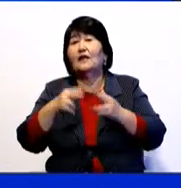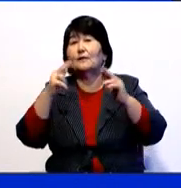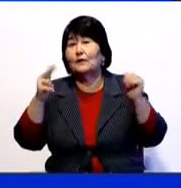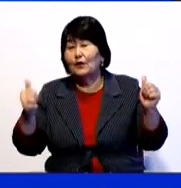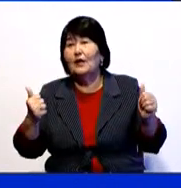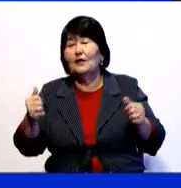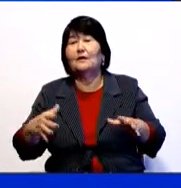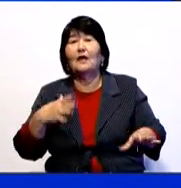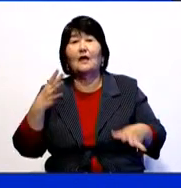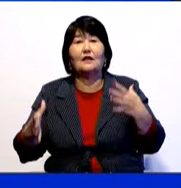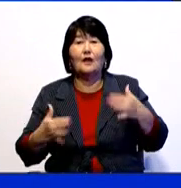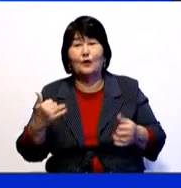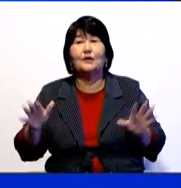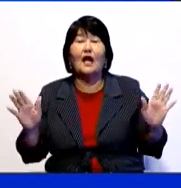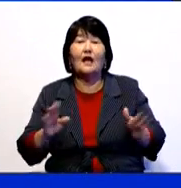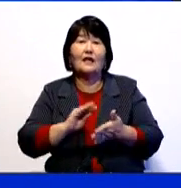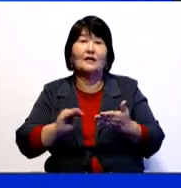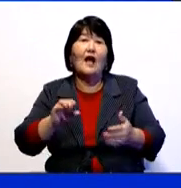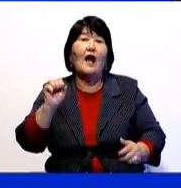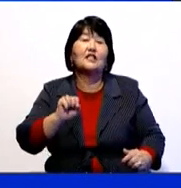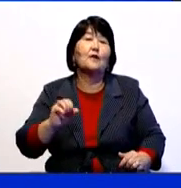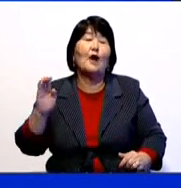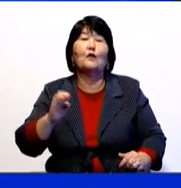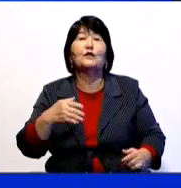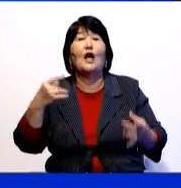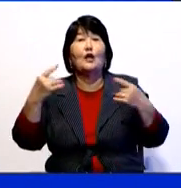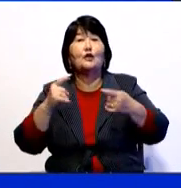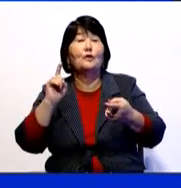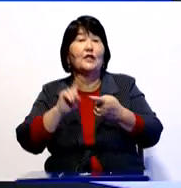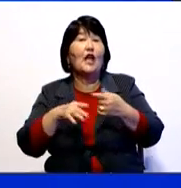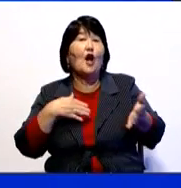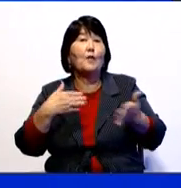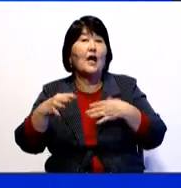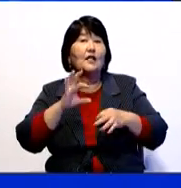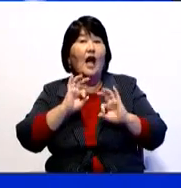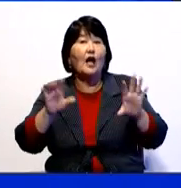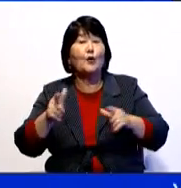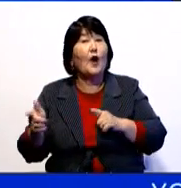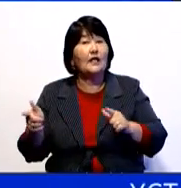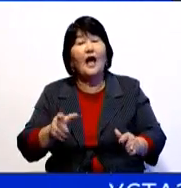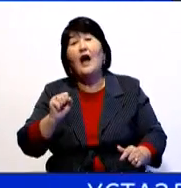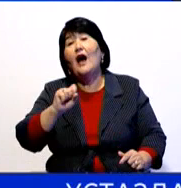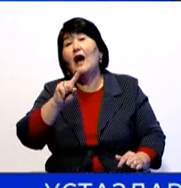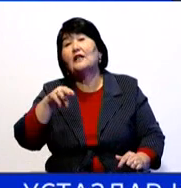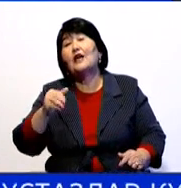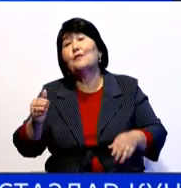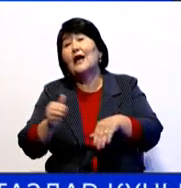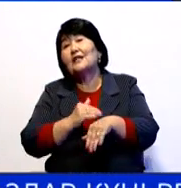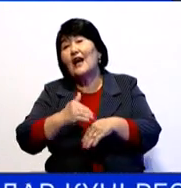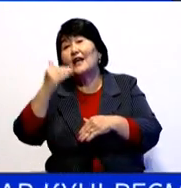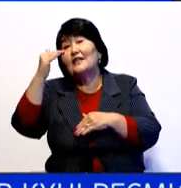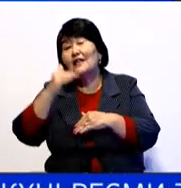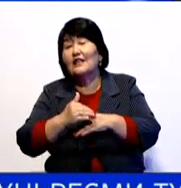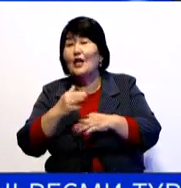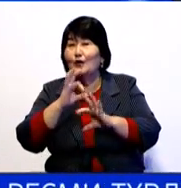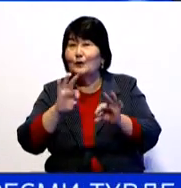тұр. Думанды дүрмек туралы әріптесім Азамат Әуесхан студиямен тікелей байланысқа шығып айтуға дайын. Азамат, қайырлы кеш, сөз